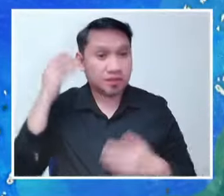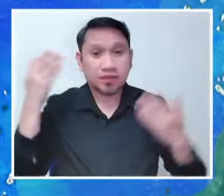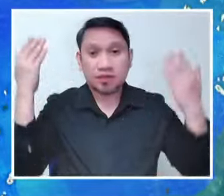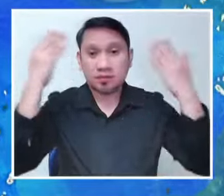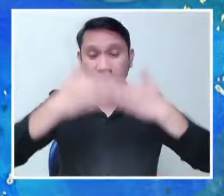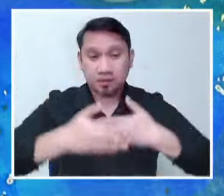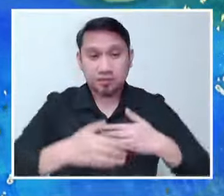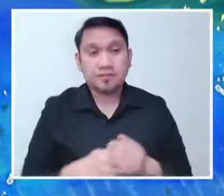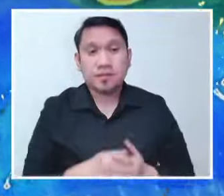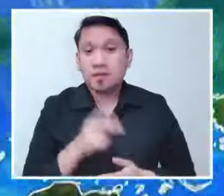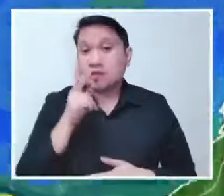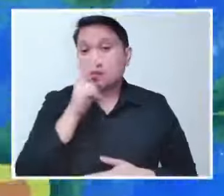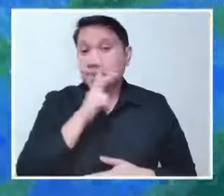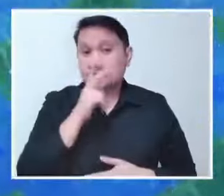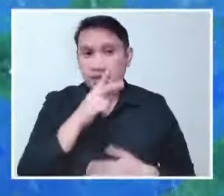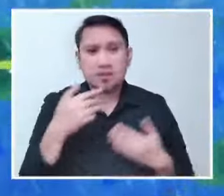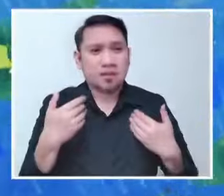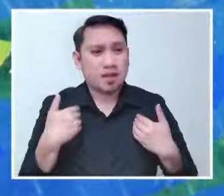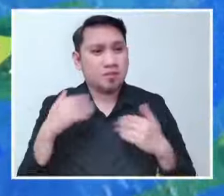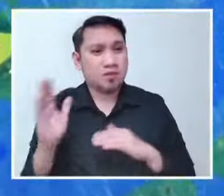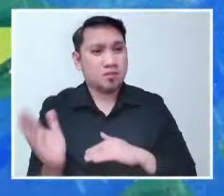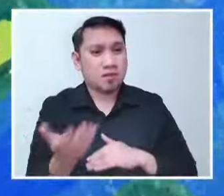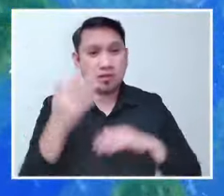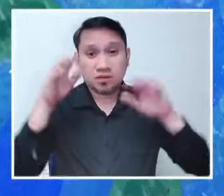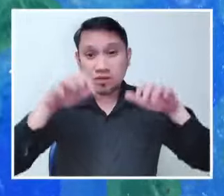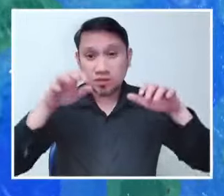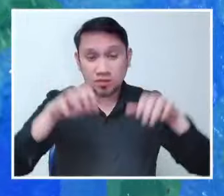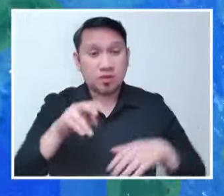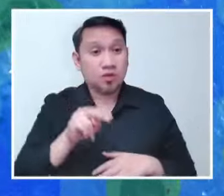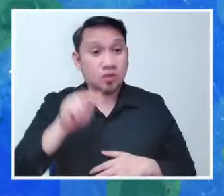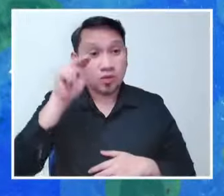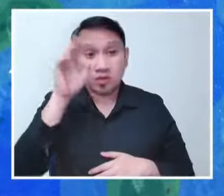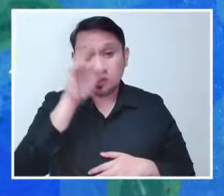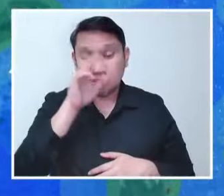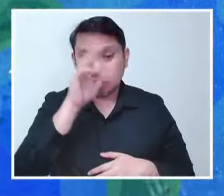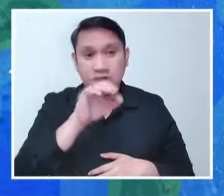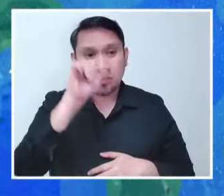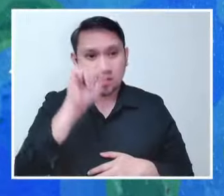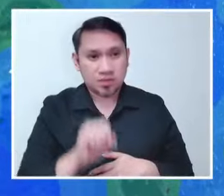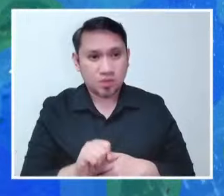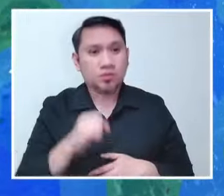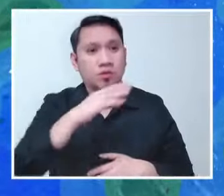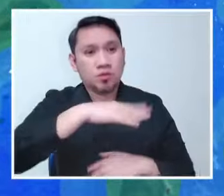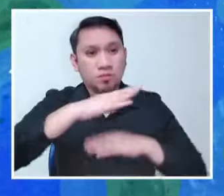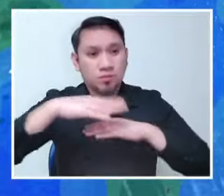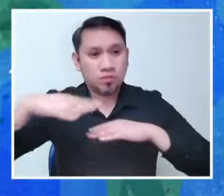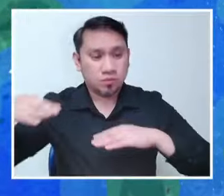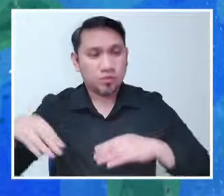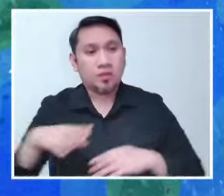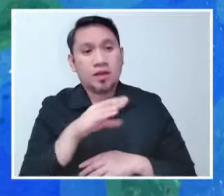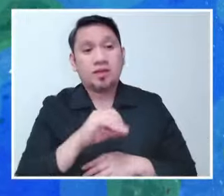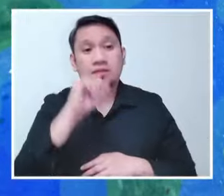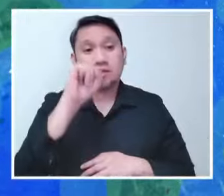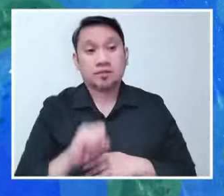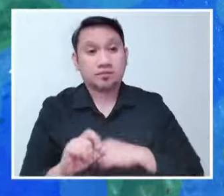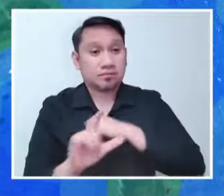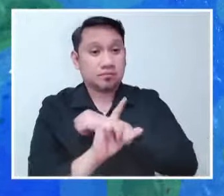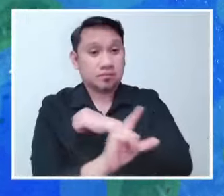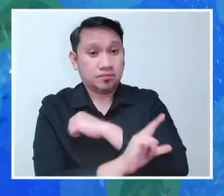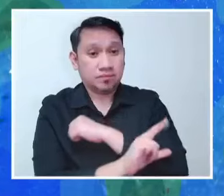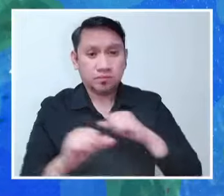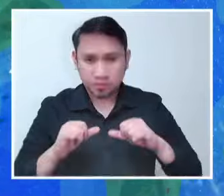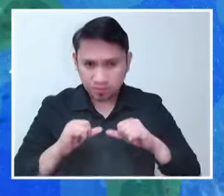Sa Visayas, sa umaga meron na rin mga pag-ulan sa Northern Cebu, Southern Bohol at maging sa may Southern Leyte. Magpapatuloy ang mga pag-ulan sa mga